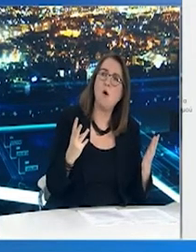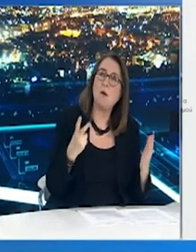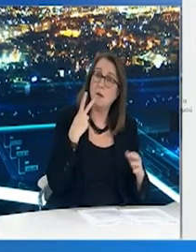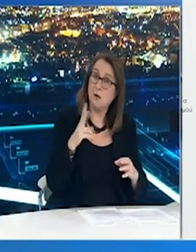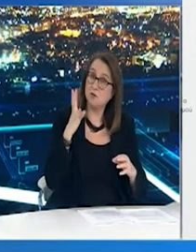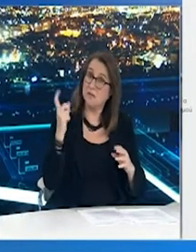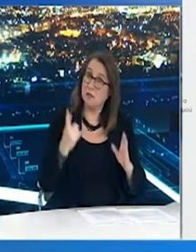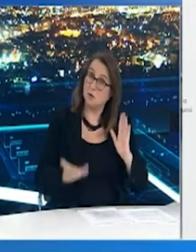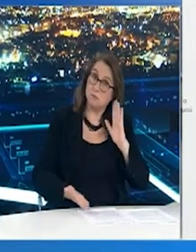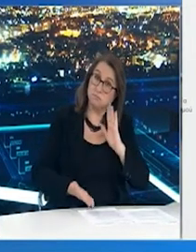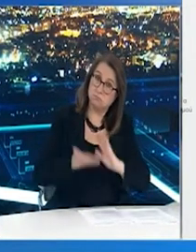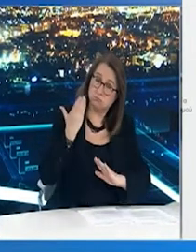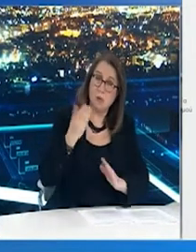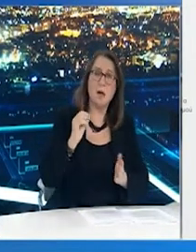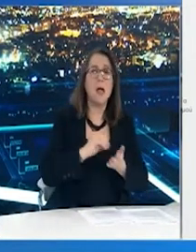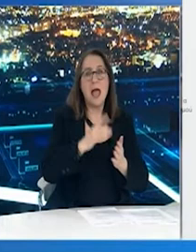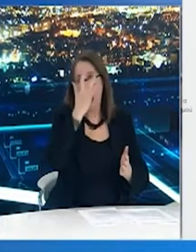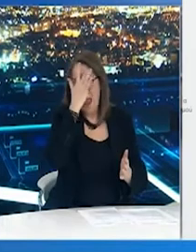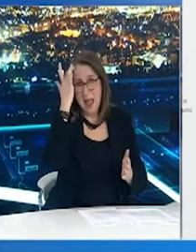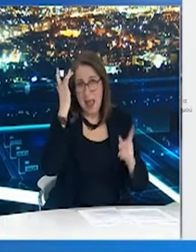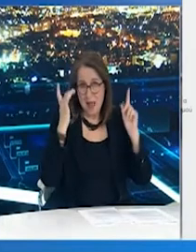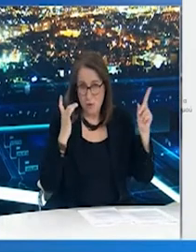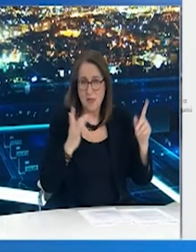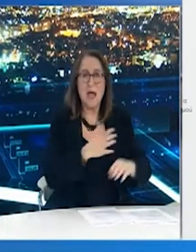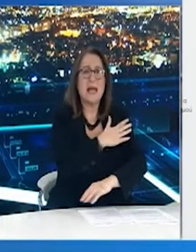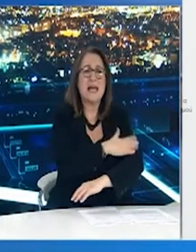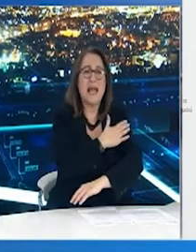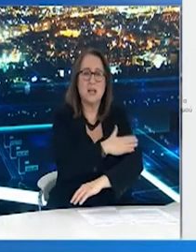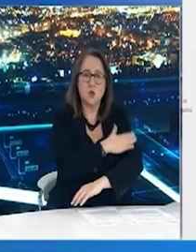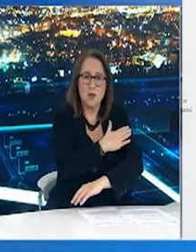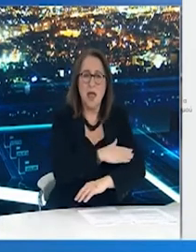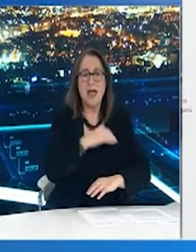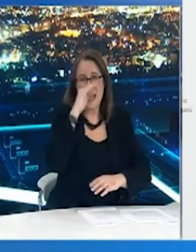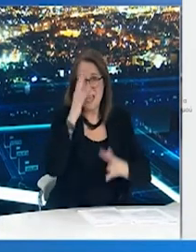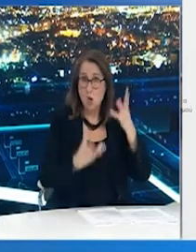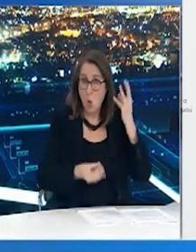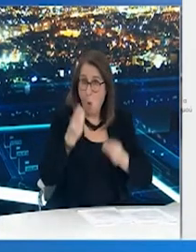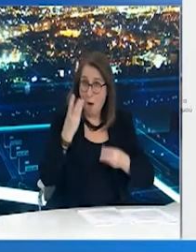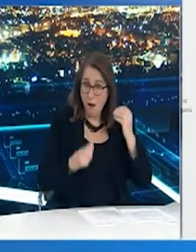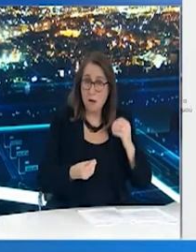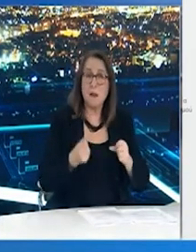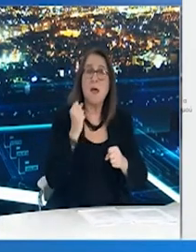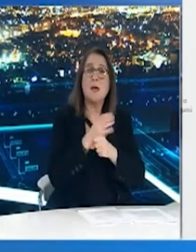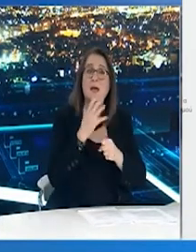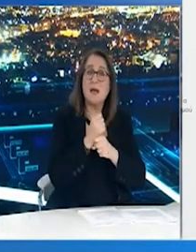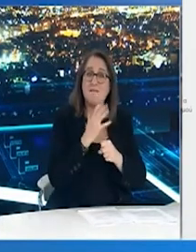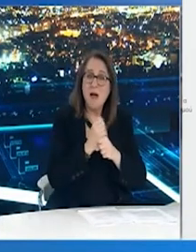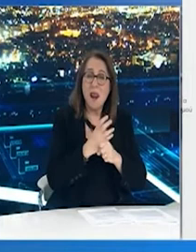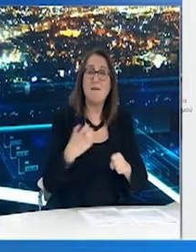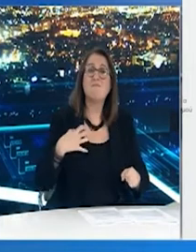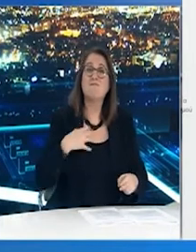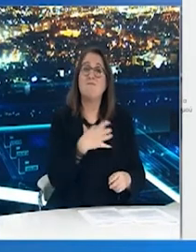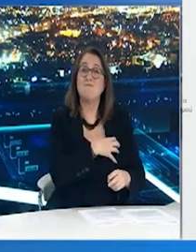στους δήμους Εορδίας και Κοζάνης. Στις περιφερειακές ενότητες Καστοριάς, Ιωαννίνων, Καβάλας, Ημαθίας και ιδιαίτερα στο Δήμο